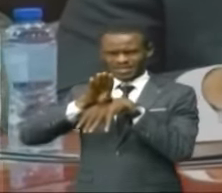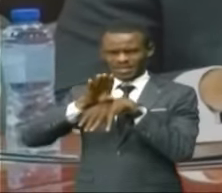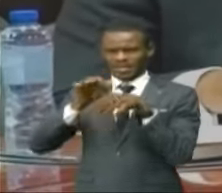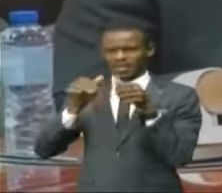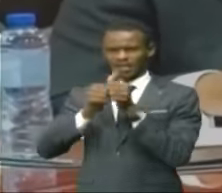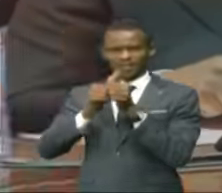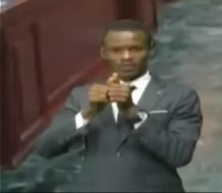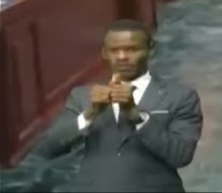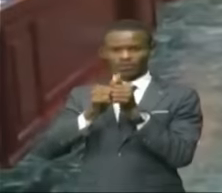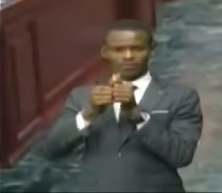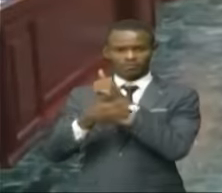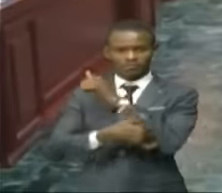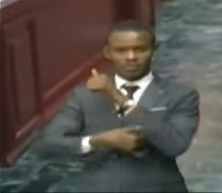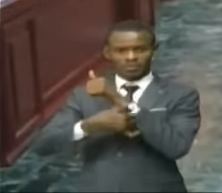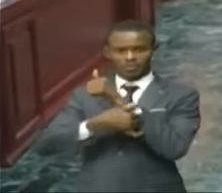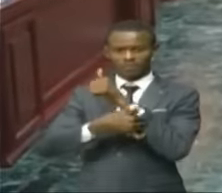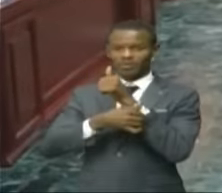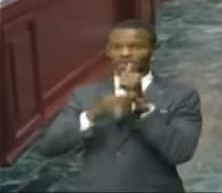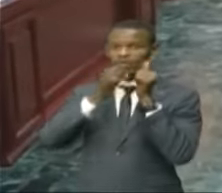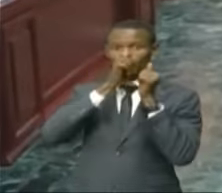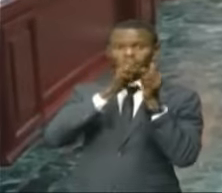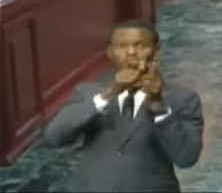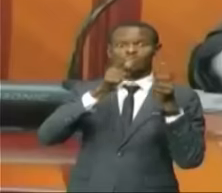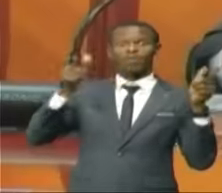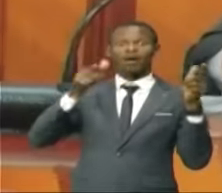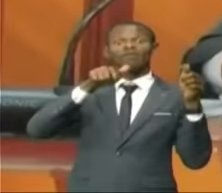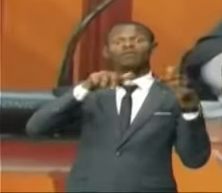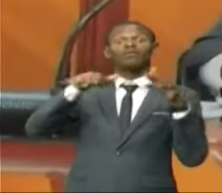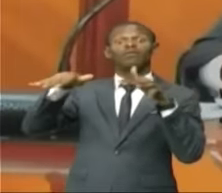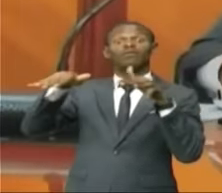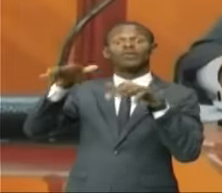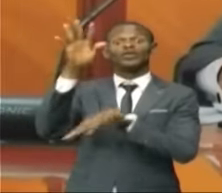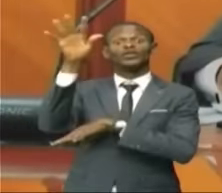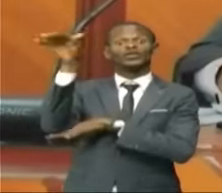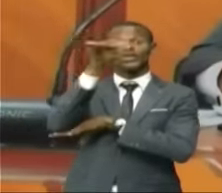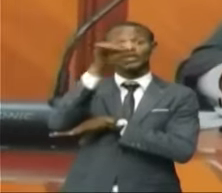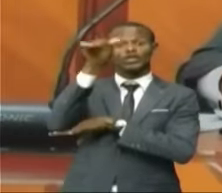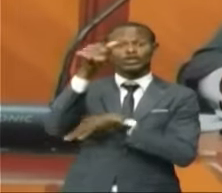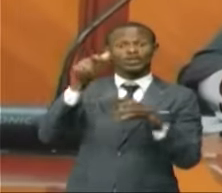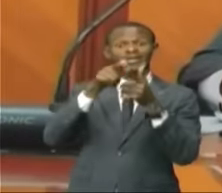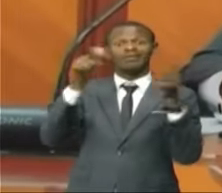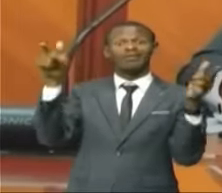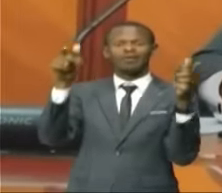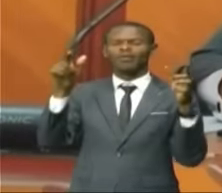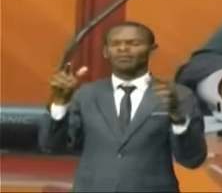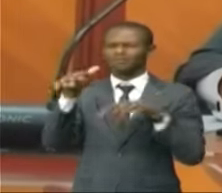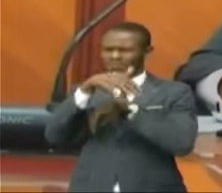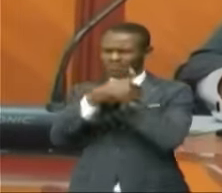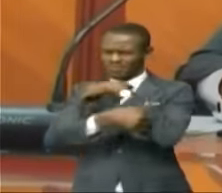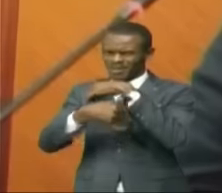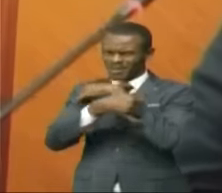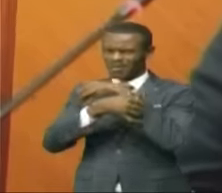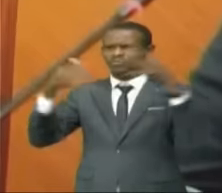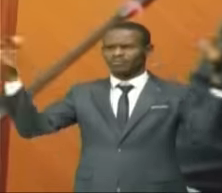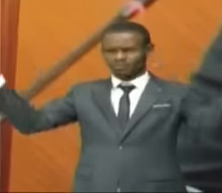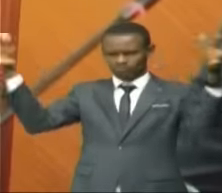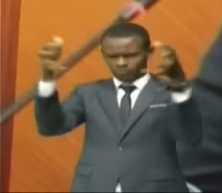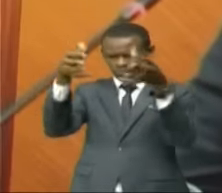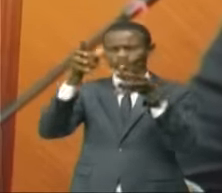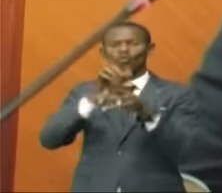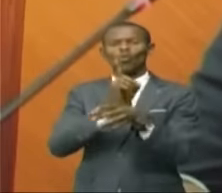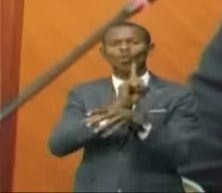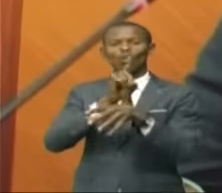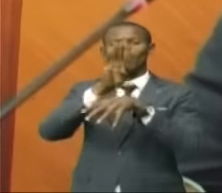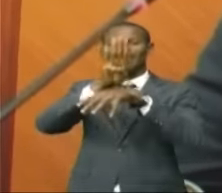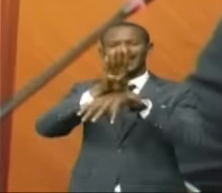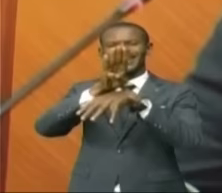écosystèmes de biodiversité et des forêts tropicales, qui, en sus de la représentation des Nations Unies a vu